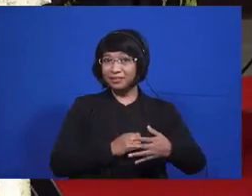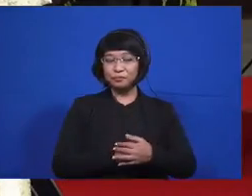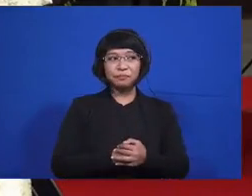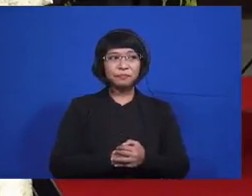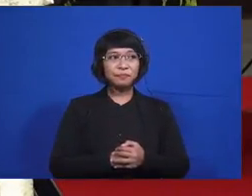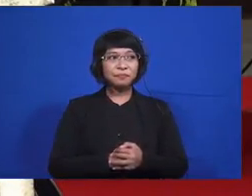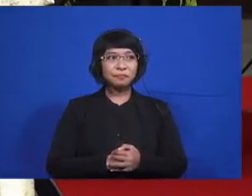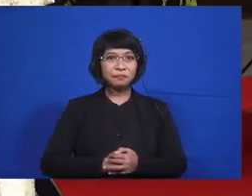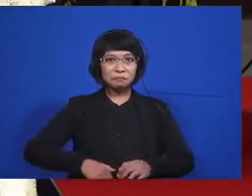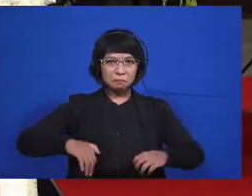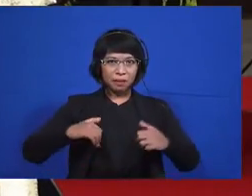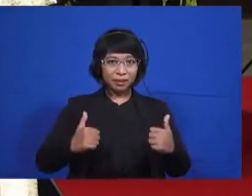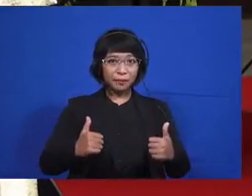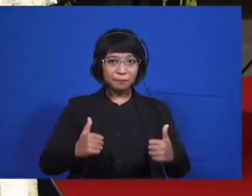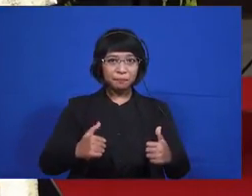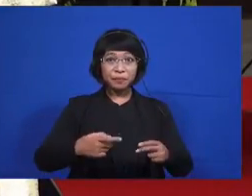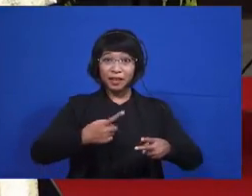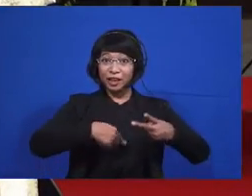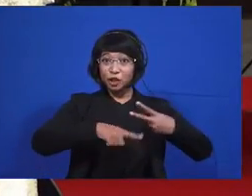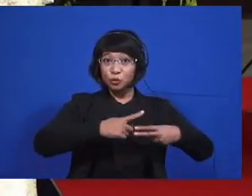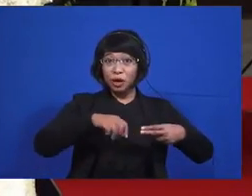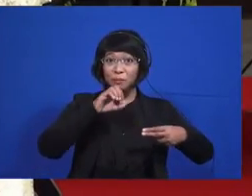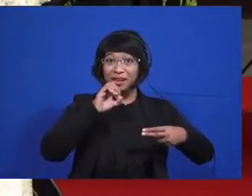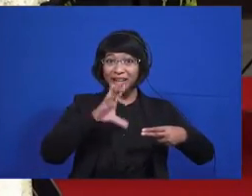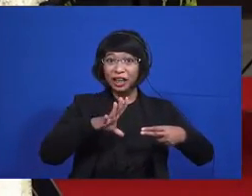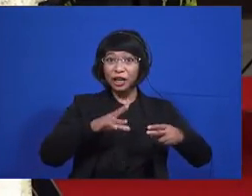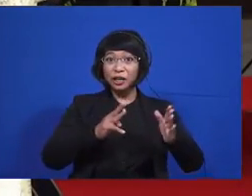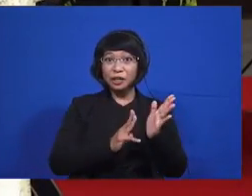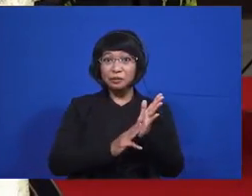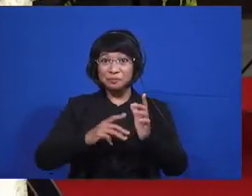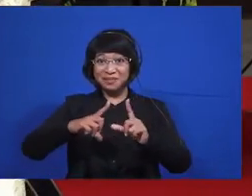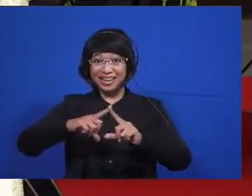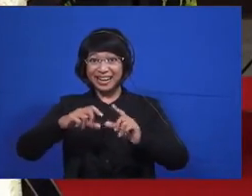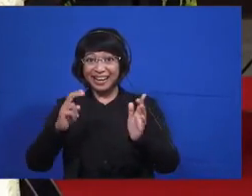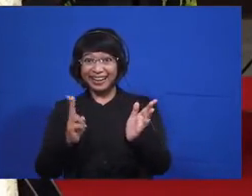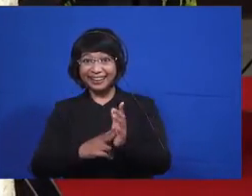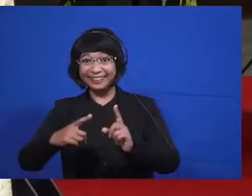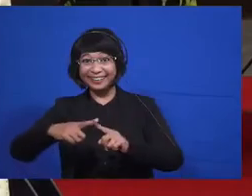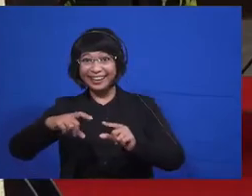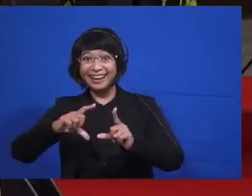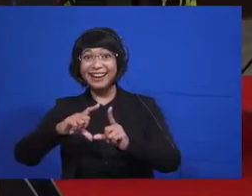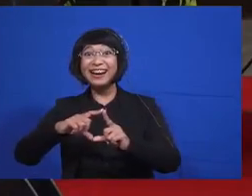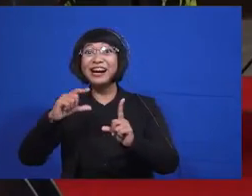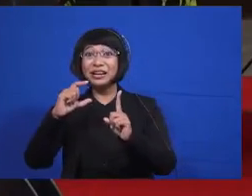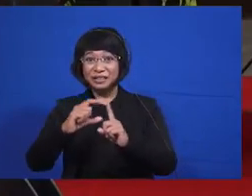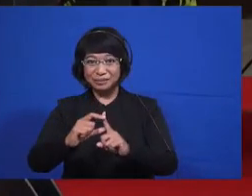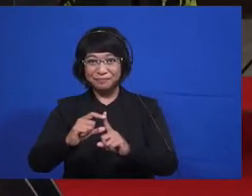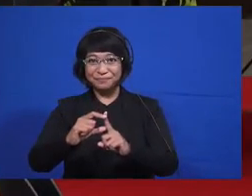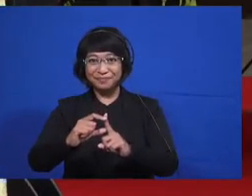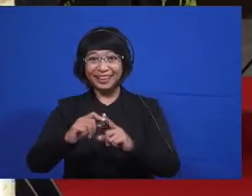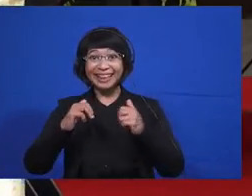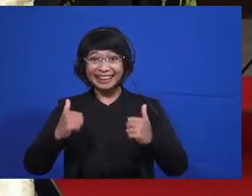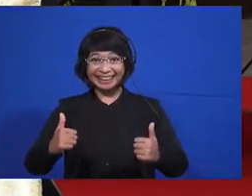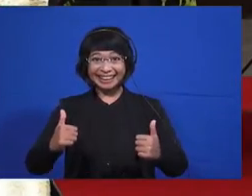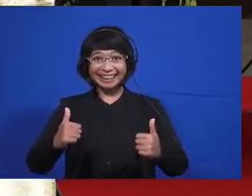dua-duanya mengatakan mantap, mantap sekali sampai kenceng, ya itu.